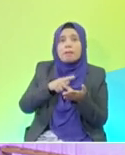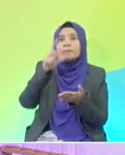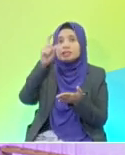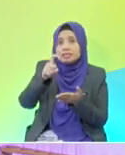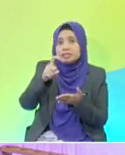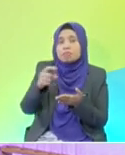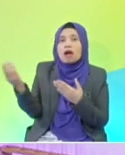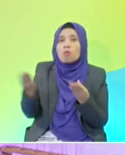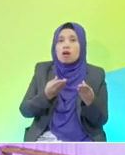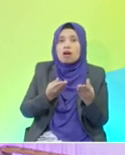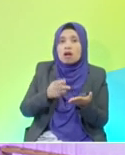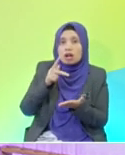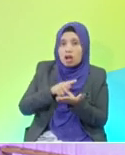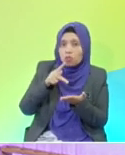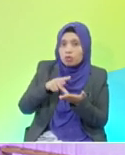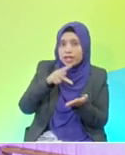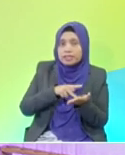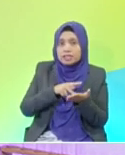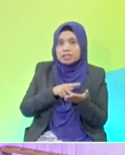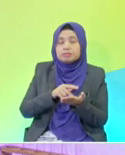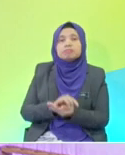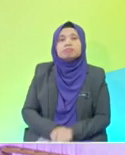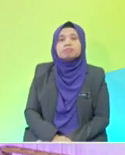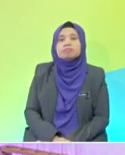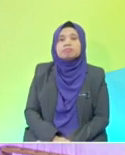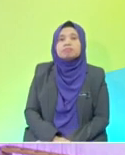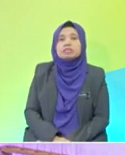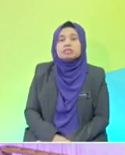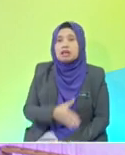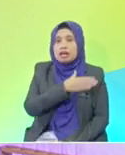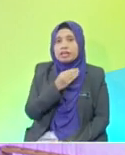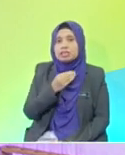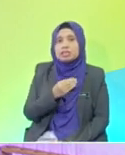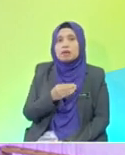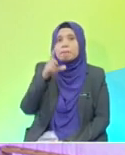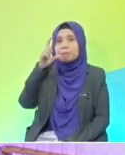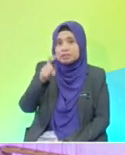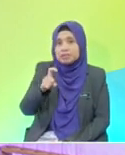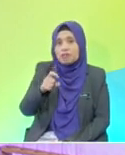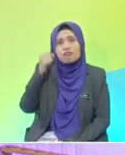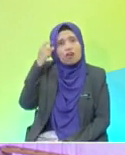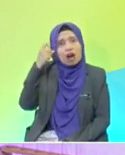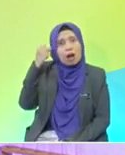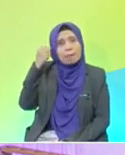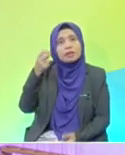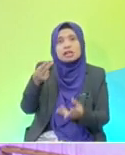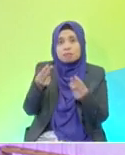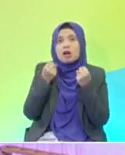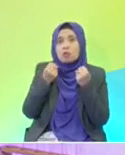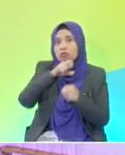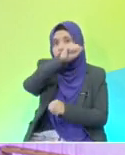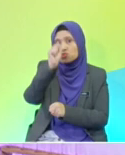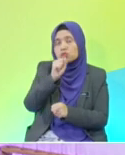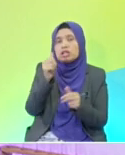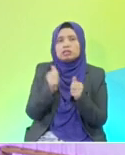bawa kaki Letto untuk calon membawa klitik dan calum perlu memahami kehendak soal yang tadi dengan